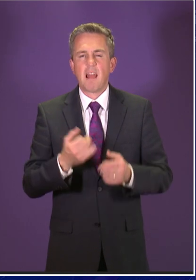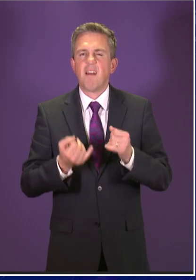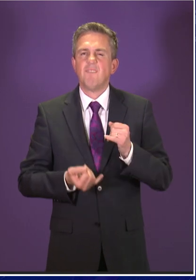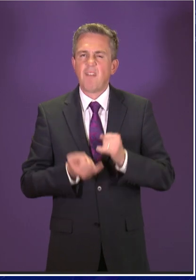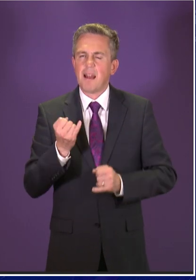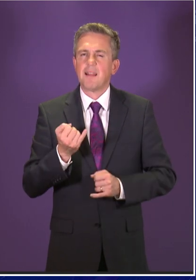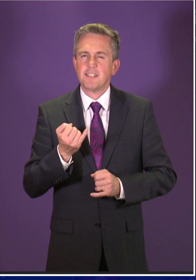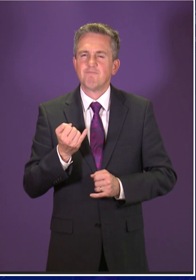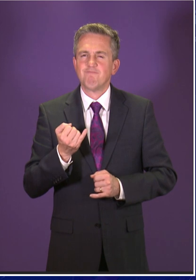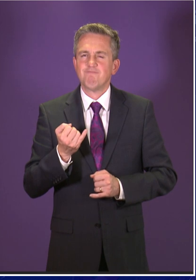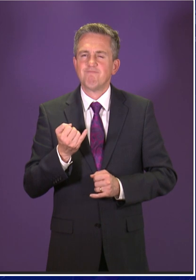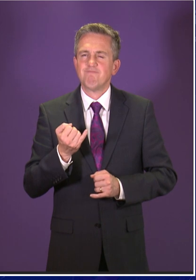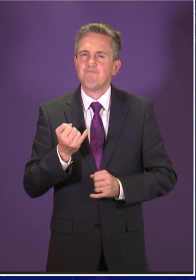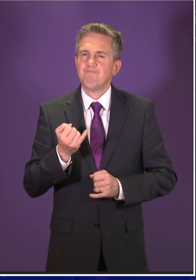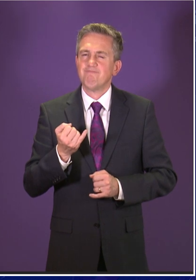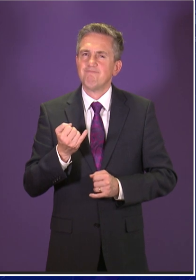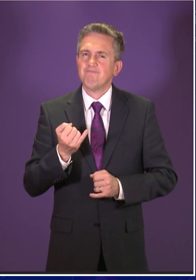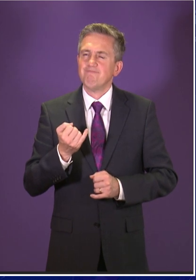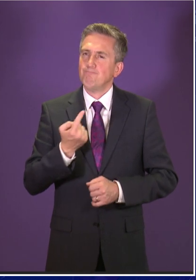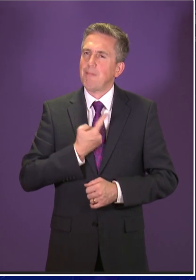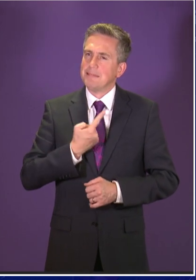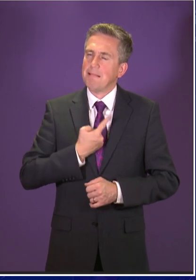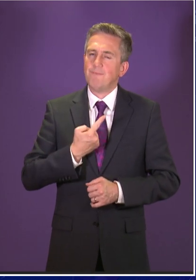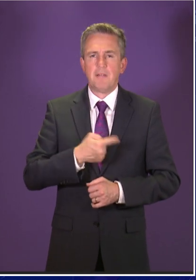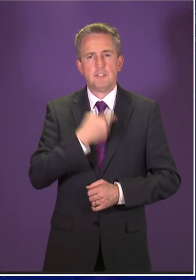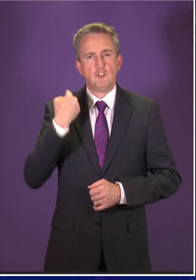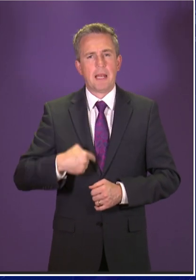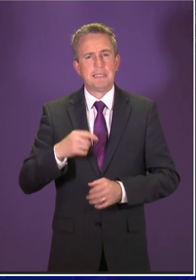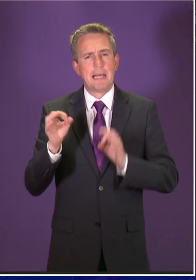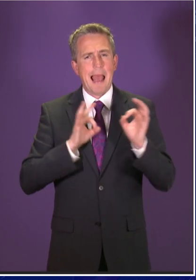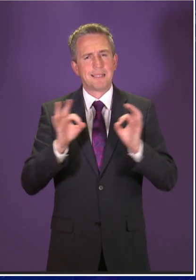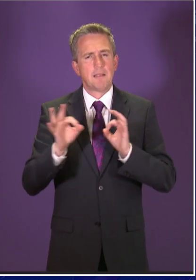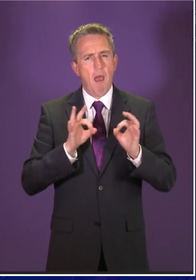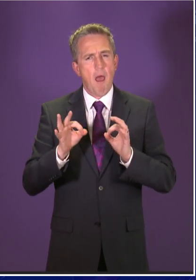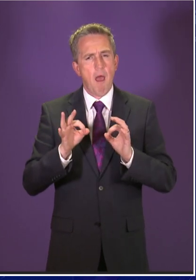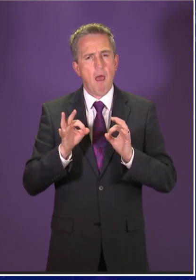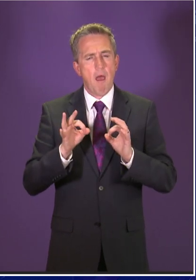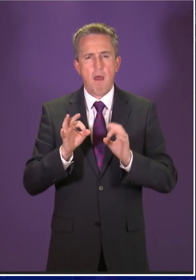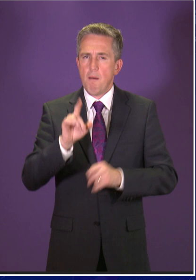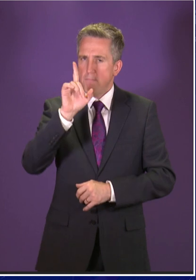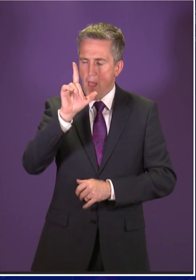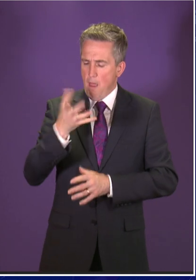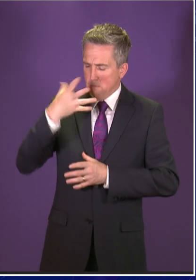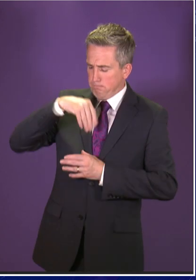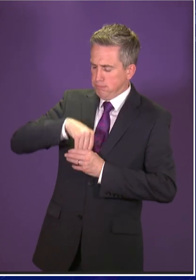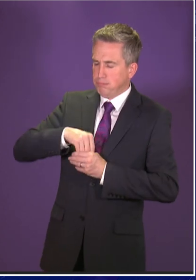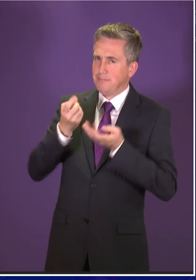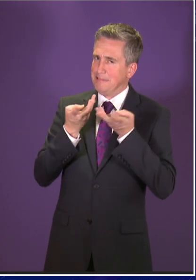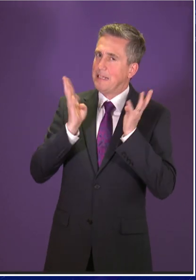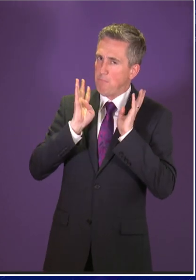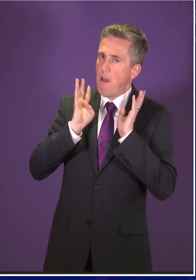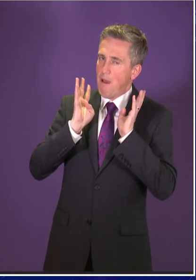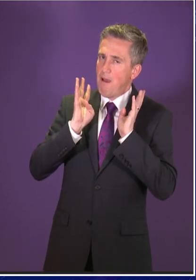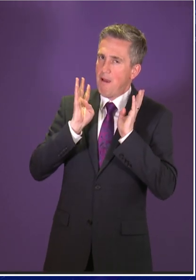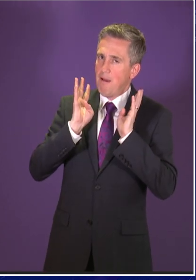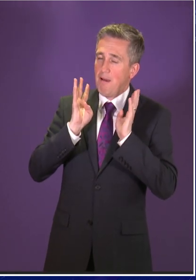我期待着长演莎士比亚的戏，并且陶醉于其中。Last but not least, I consider myself a Chinese actor cultivated within the tradition of Shakespeare. I hope that in the days